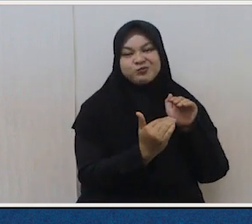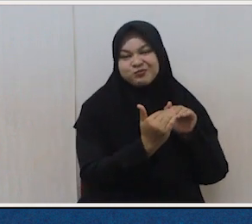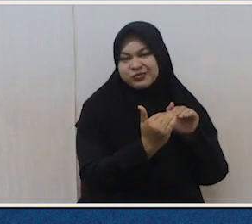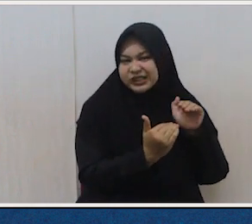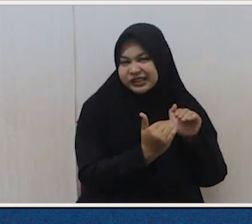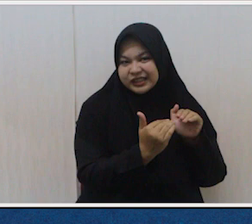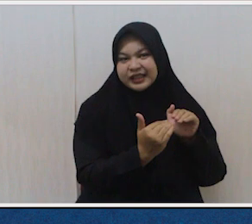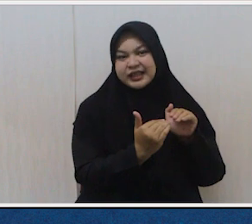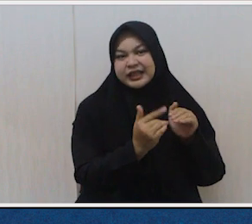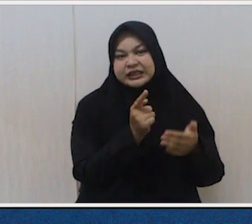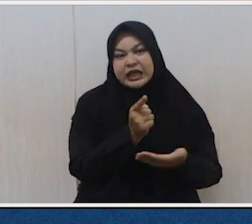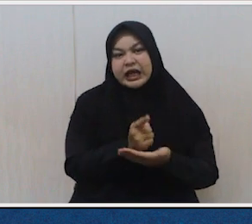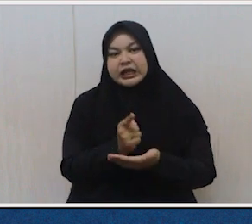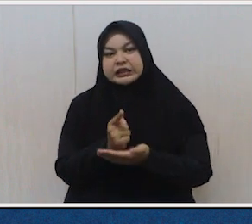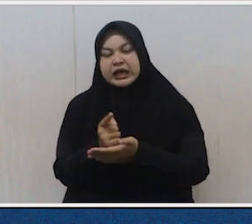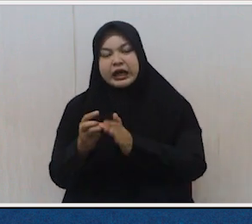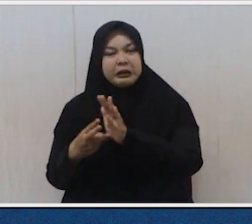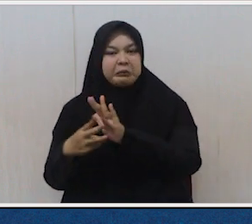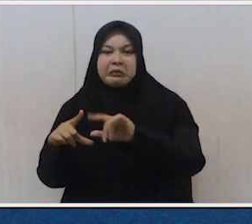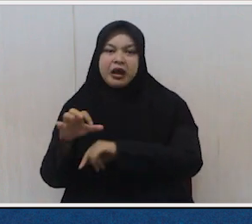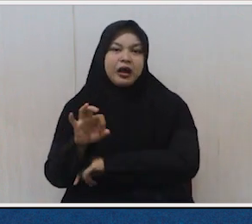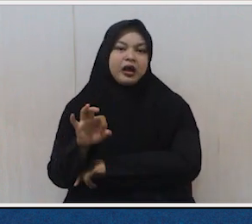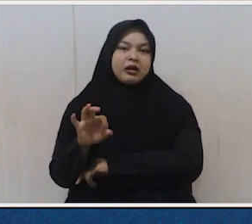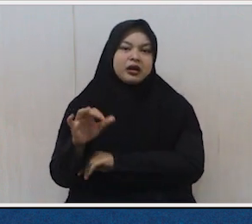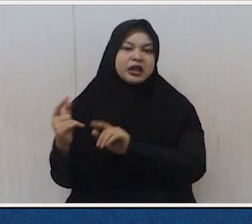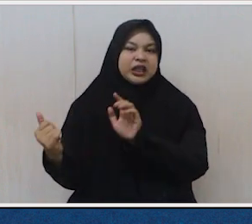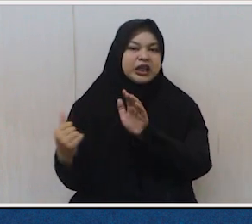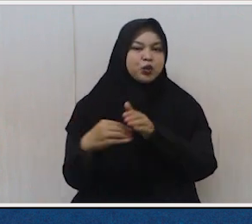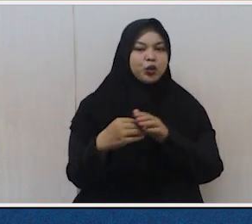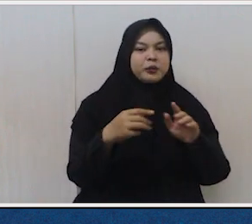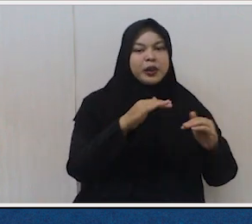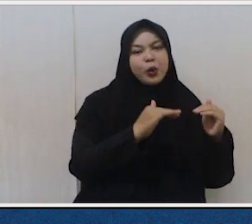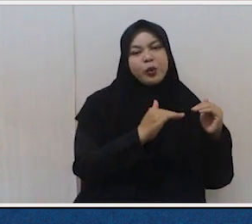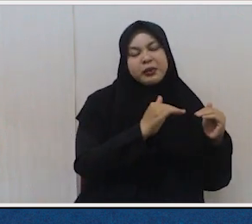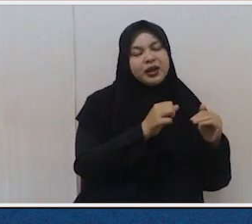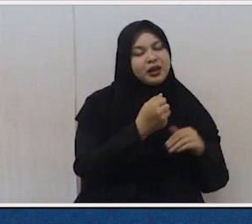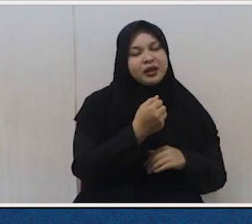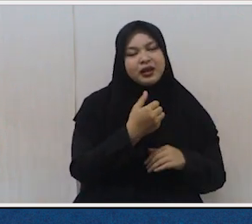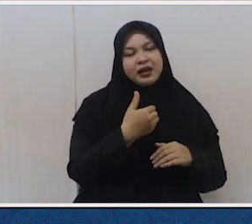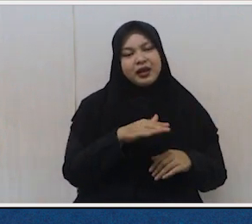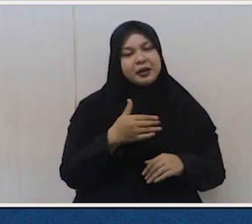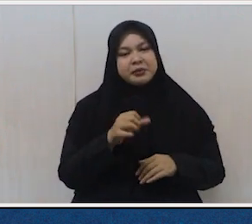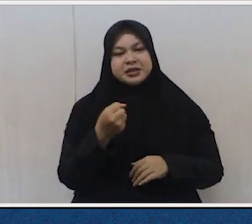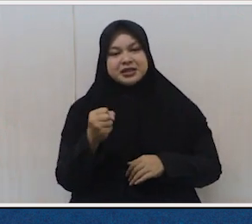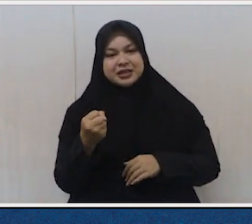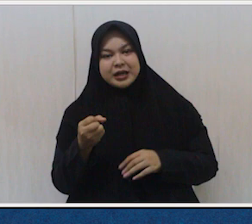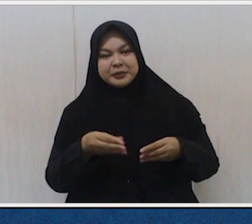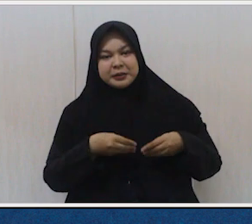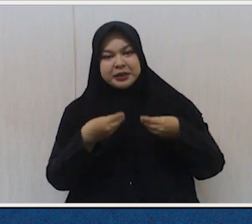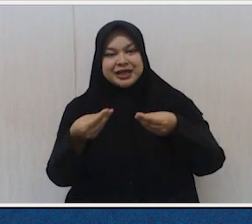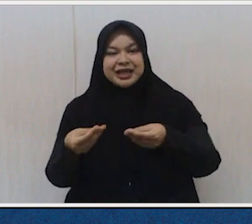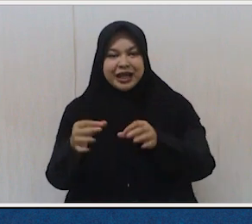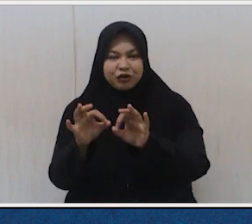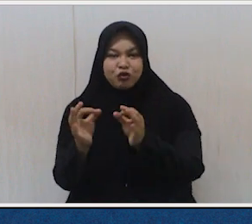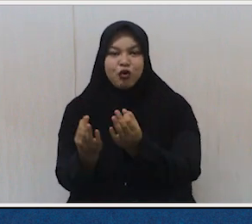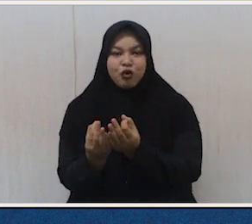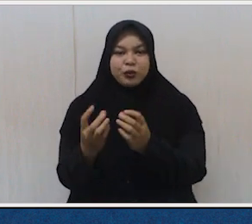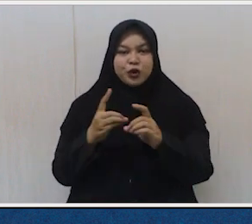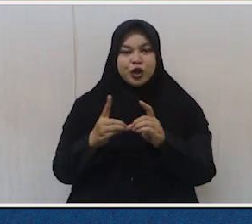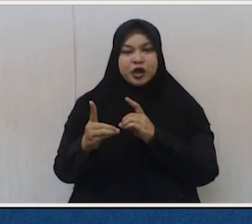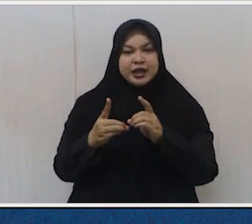dalam tanda kutib ya ke jakaksaan ke mahkamah Agung gitu jadi eh support perenuh dalam artian Mereka menyediakan forum untukkus